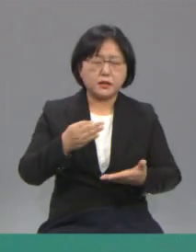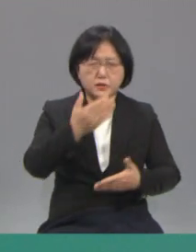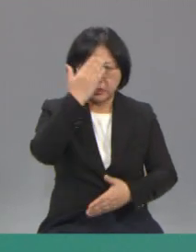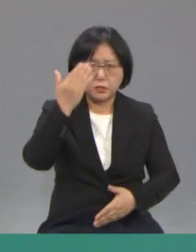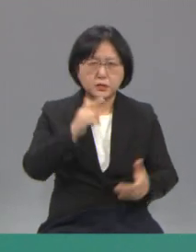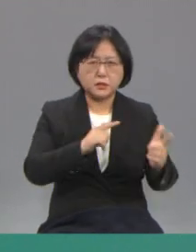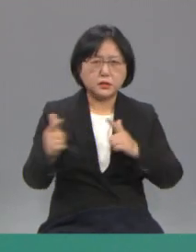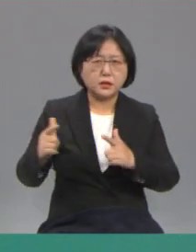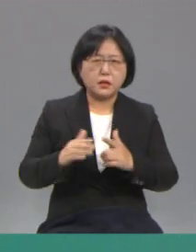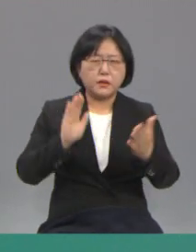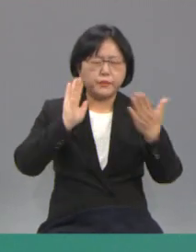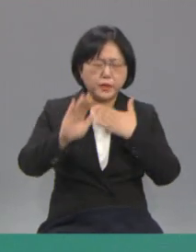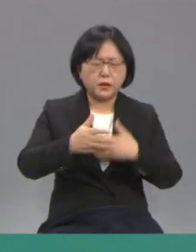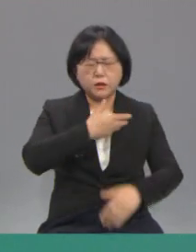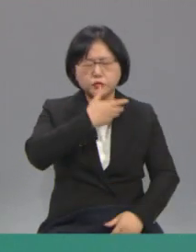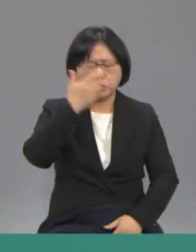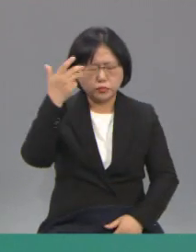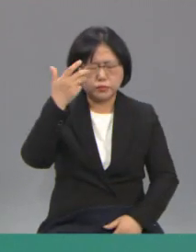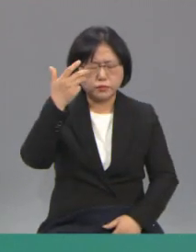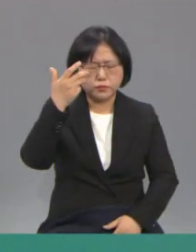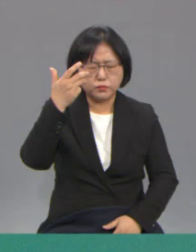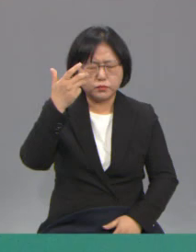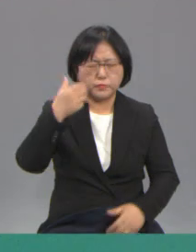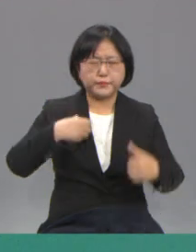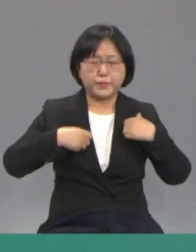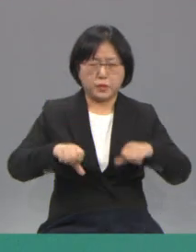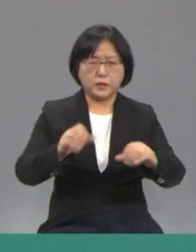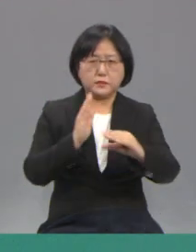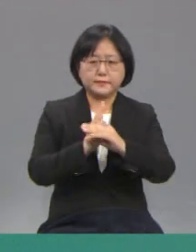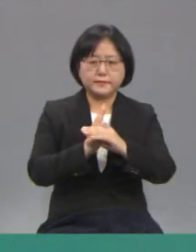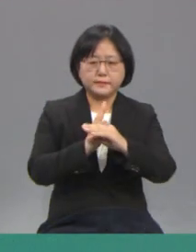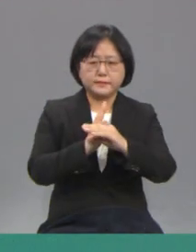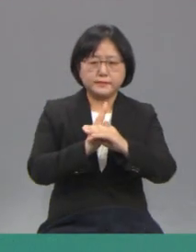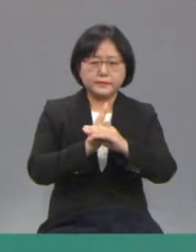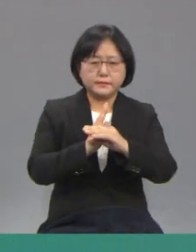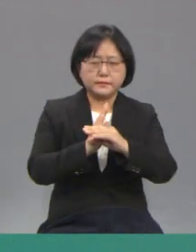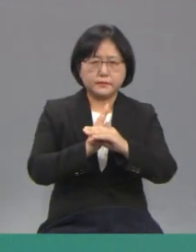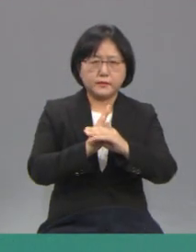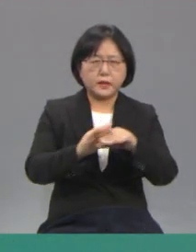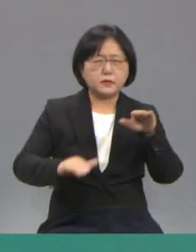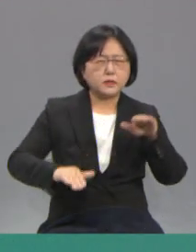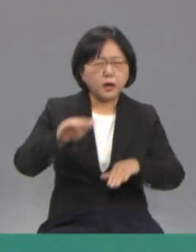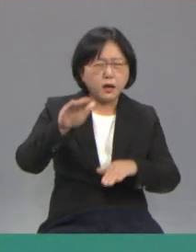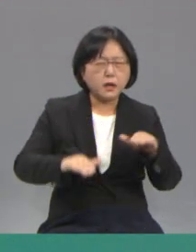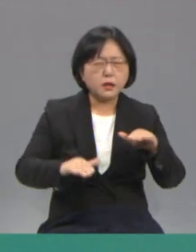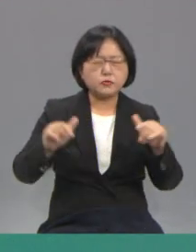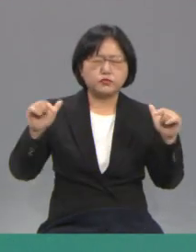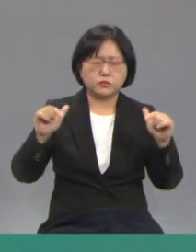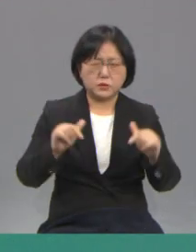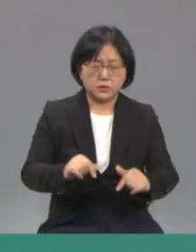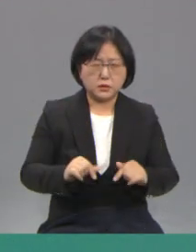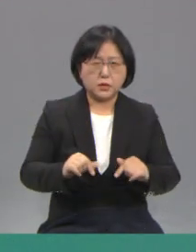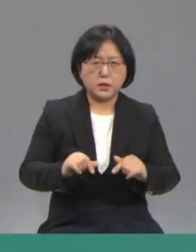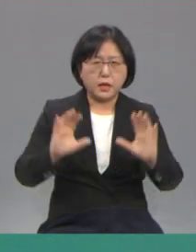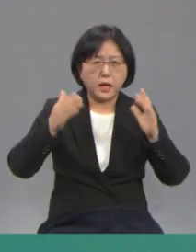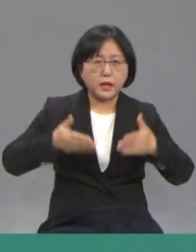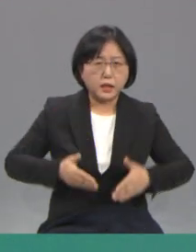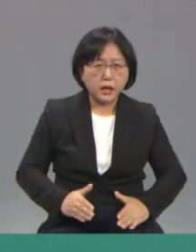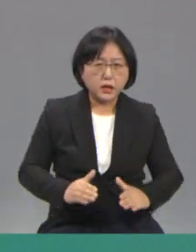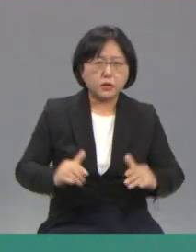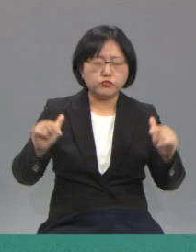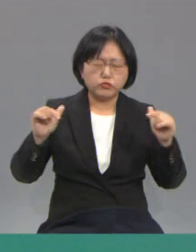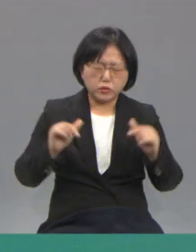청년들은 미래를 꿈꾸는 것조차 포기하고 있습니다 불평등을 줄이는 것으로 저출생